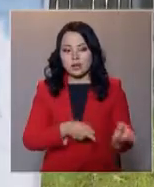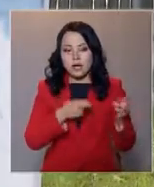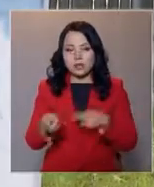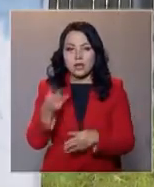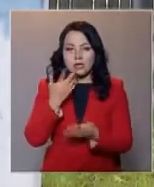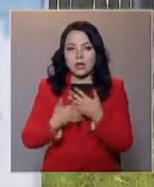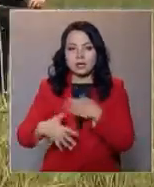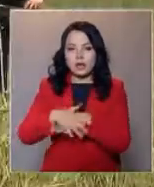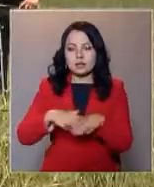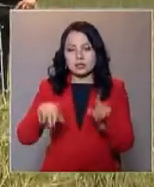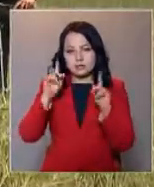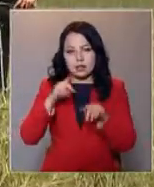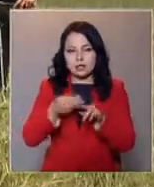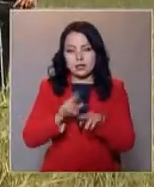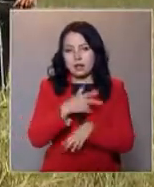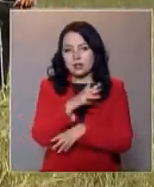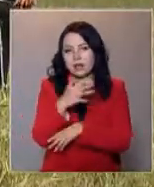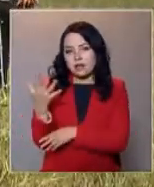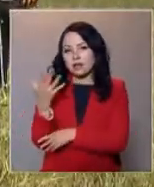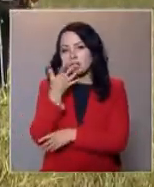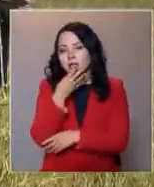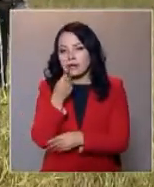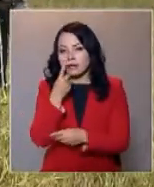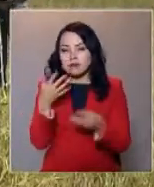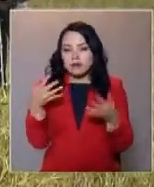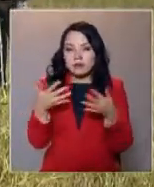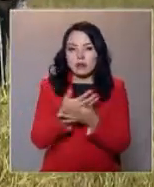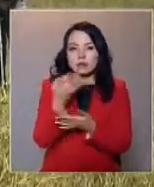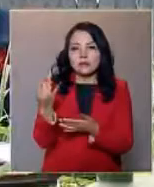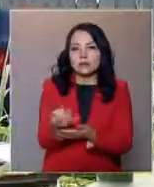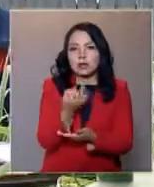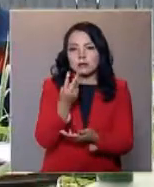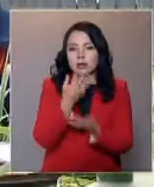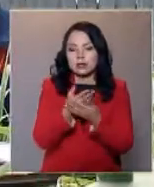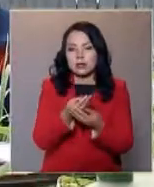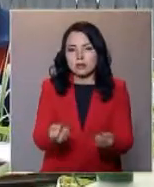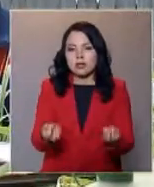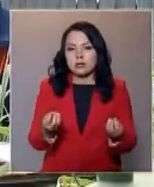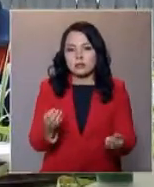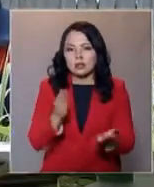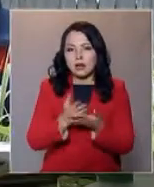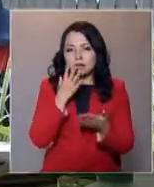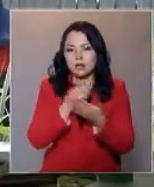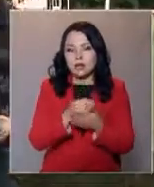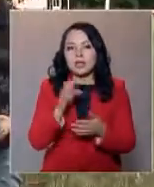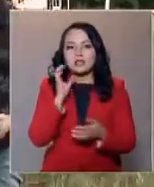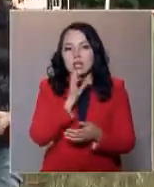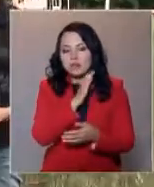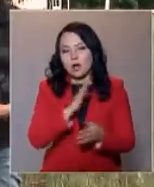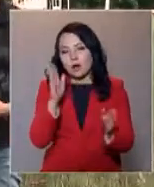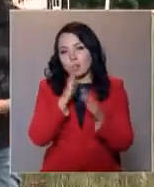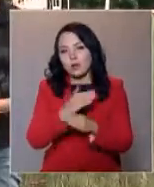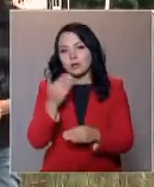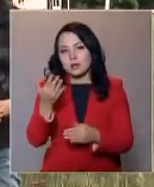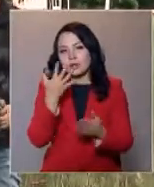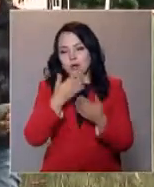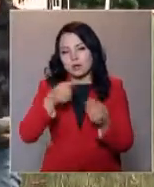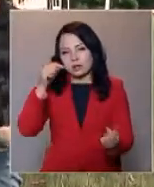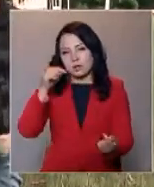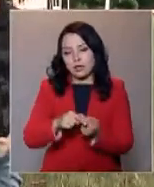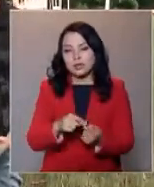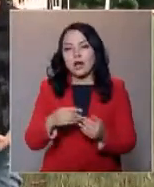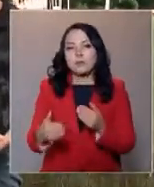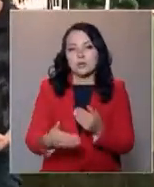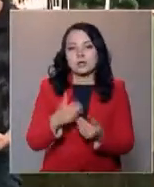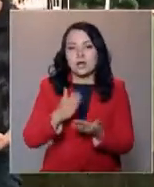Предосенней порой, уверен он, деревья приобретают необычную выразительность. Вот такая она, северная природа. То есть близкая по душе.